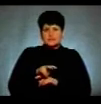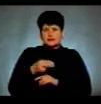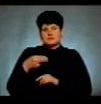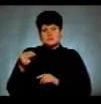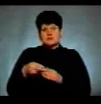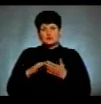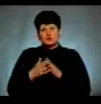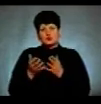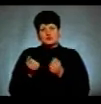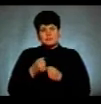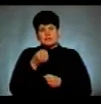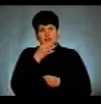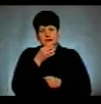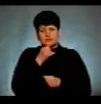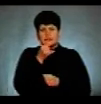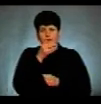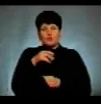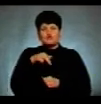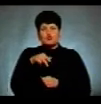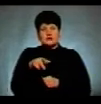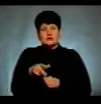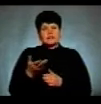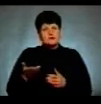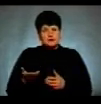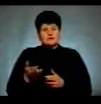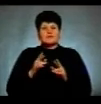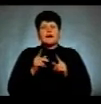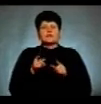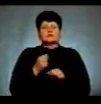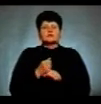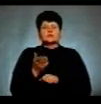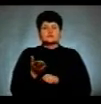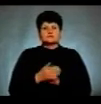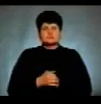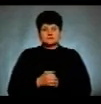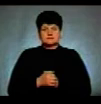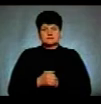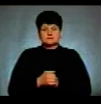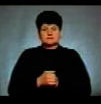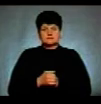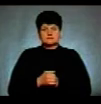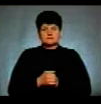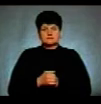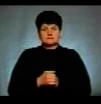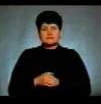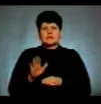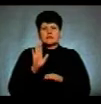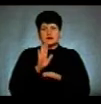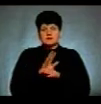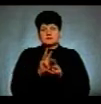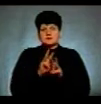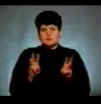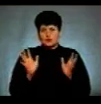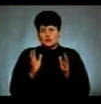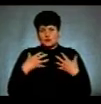договір, отримати ліки, тобто вони не можуть ходити фізично. Як їм діяти в такій ситуації? Ну, наказом Міністерства